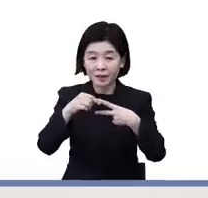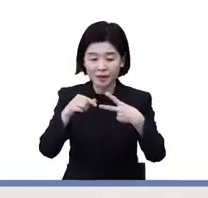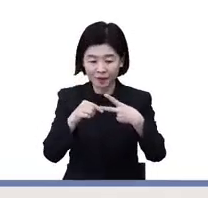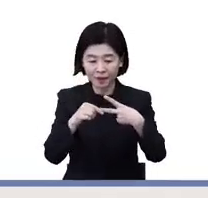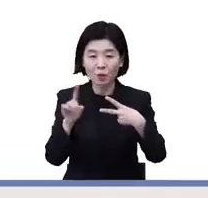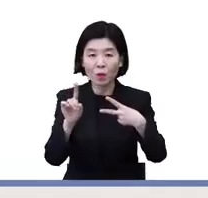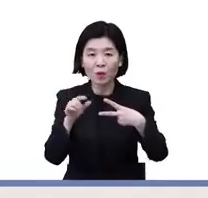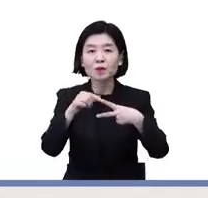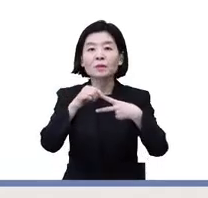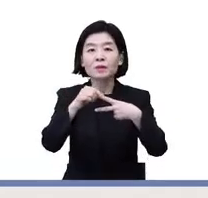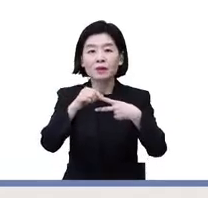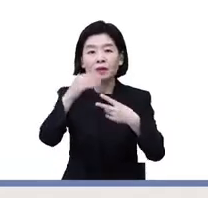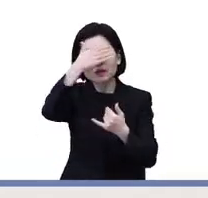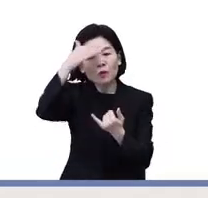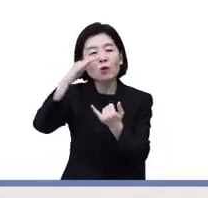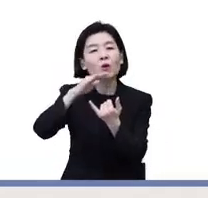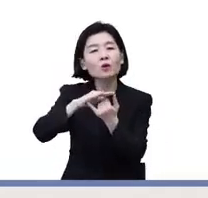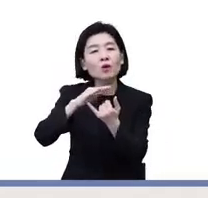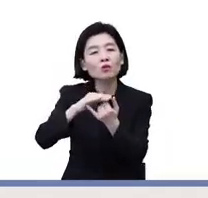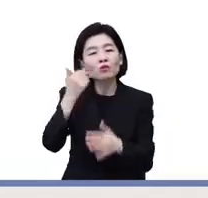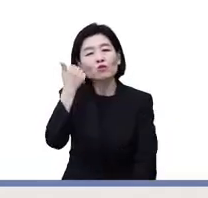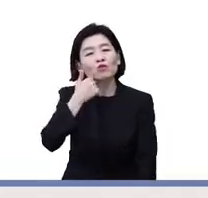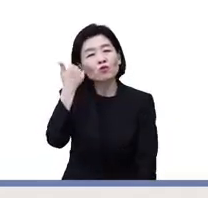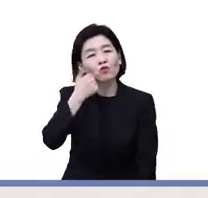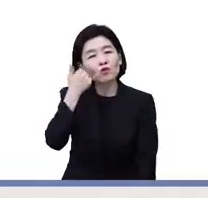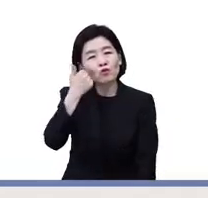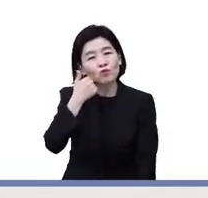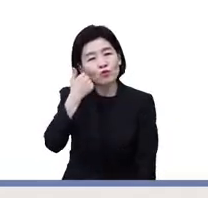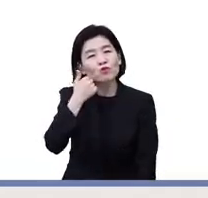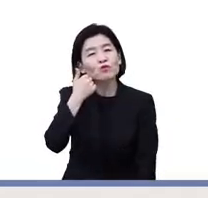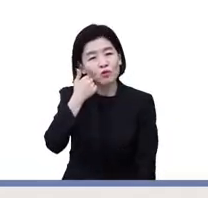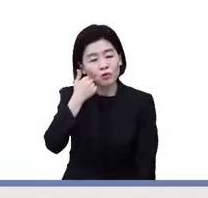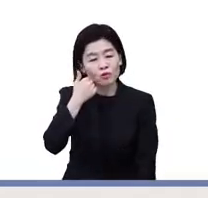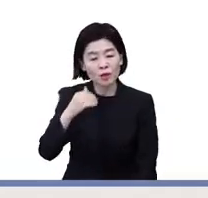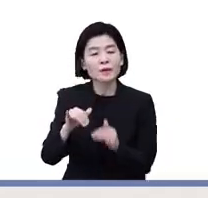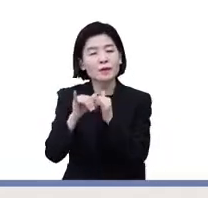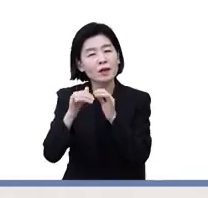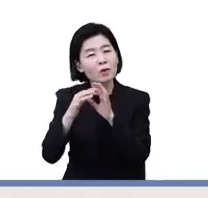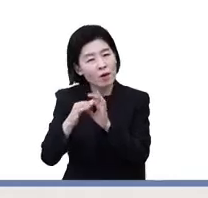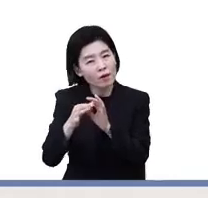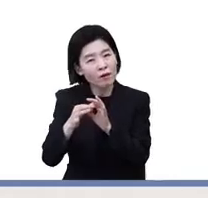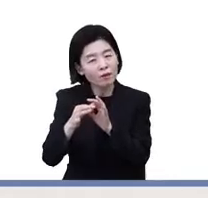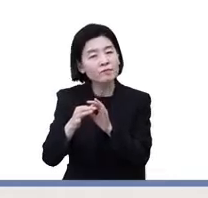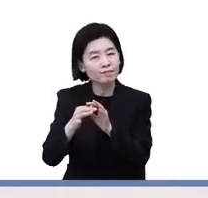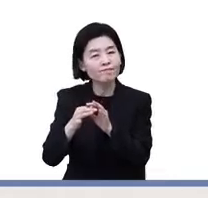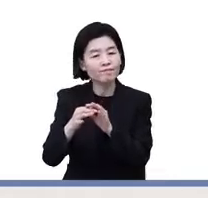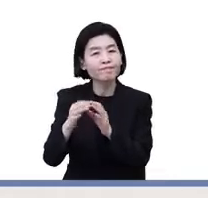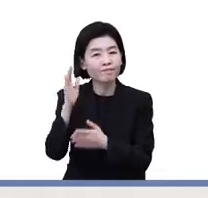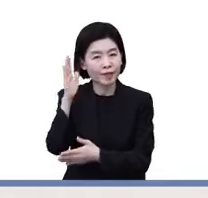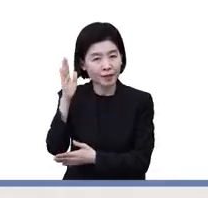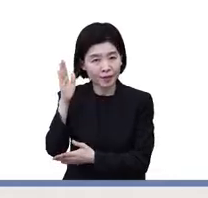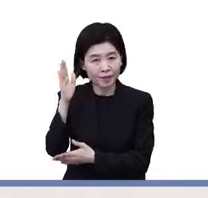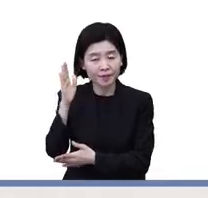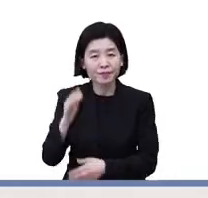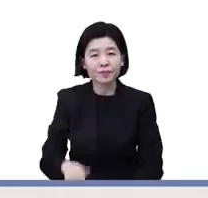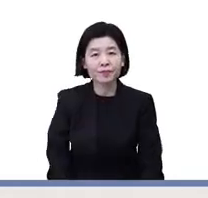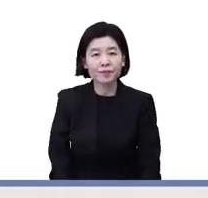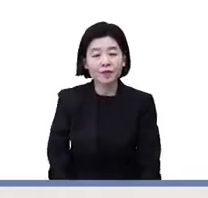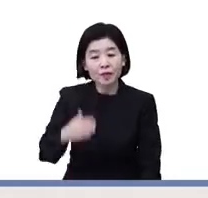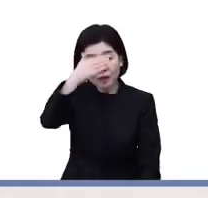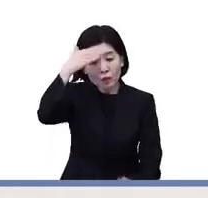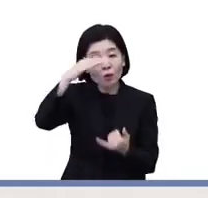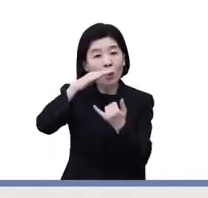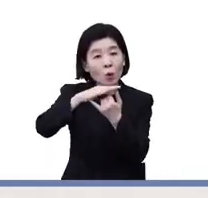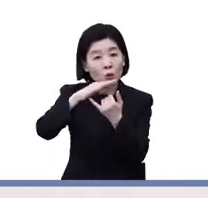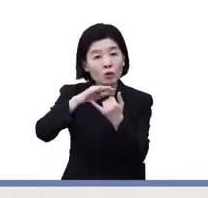이해하기 위해서 먼저 청소년을 좀 이해하고 그 다음에 자살에 대해서 말씀드리는 순서로 말씀을 드리겠습니다. 즉